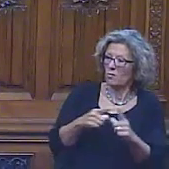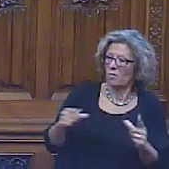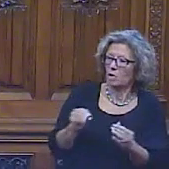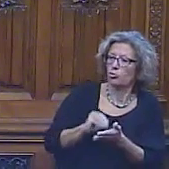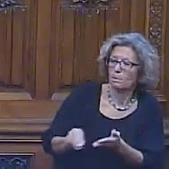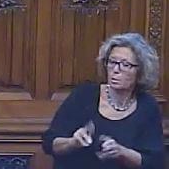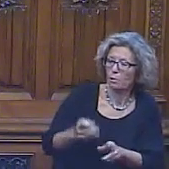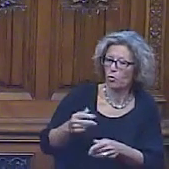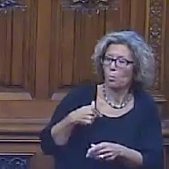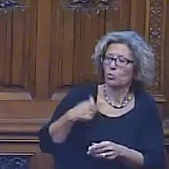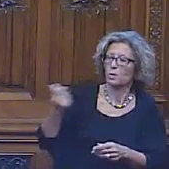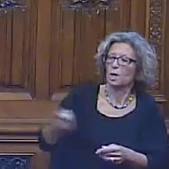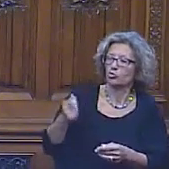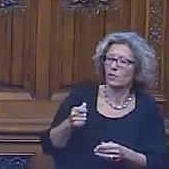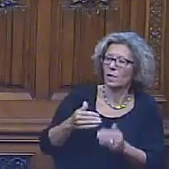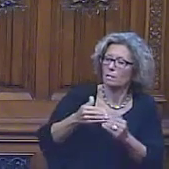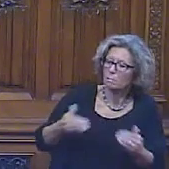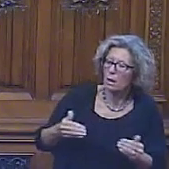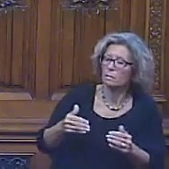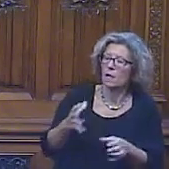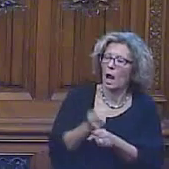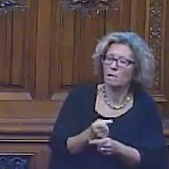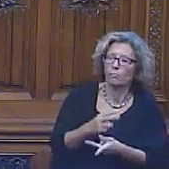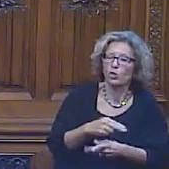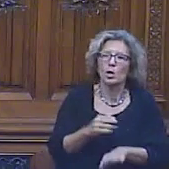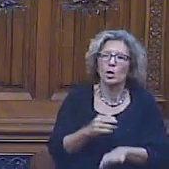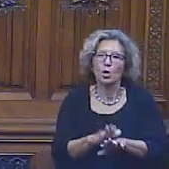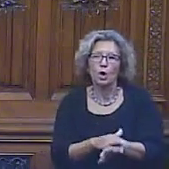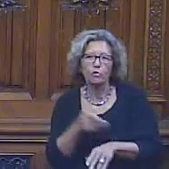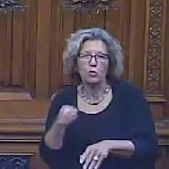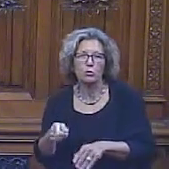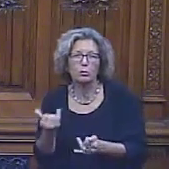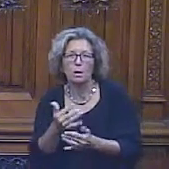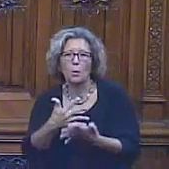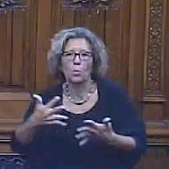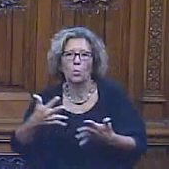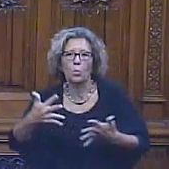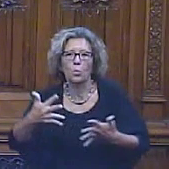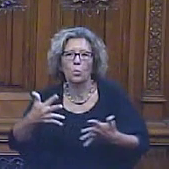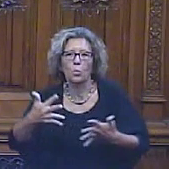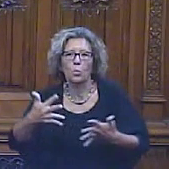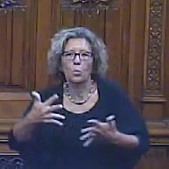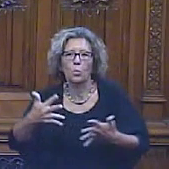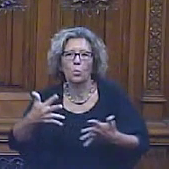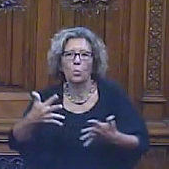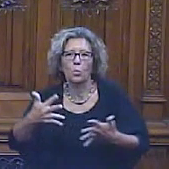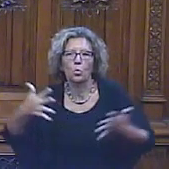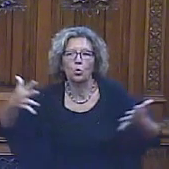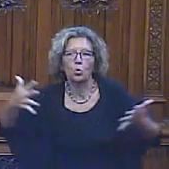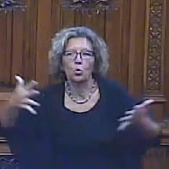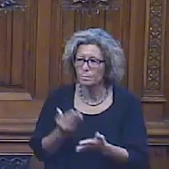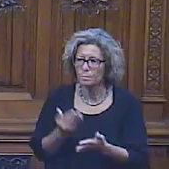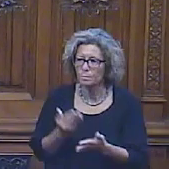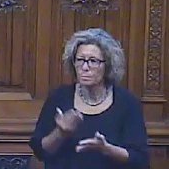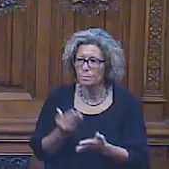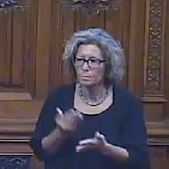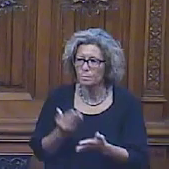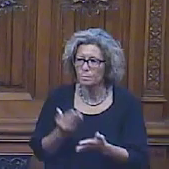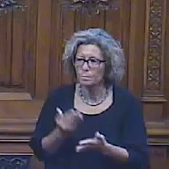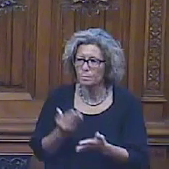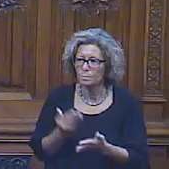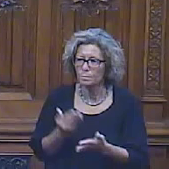zahlen, warum muss ich das Geschwindigkeitslimit einhalten, wenn man das Gefühl hat, es gibt eine immer größer werdende Gruppe von Menschen, für die es offenkundig